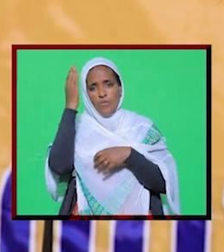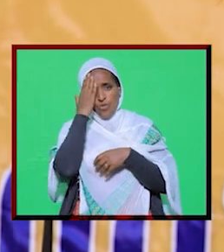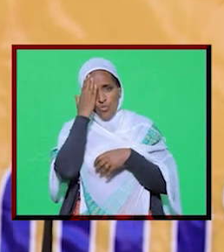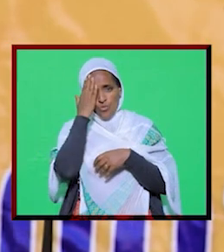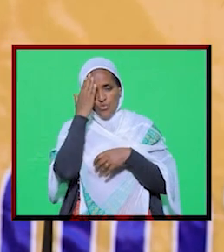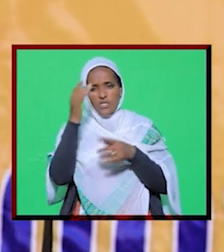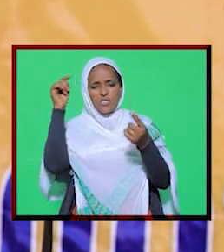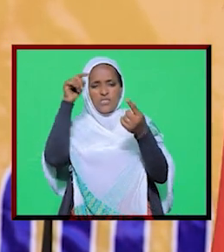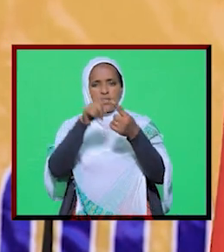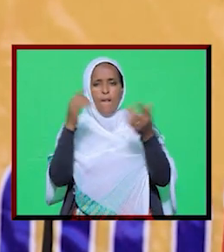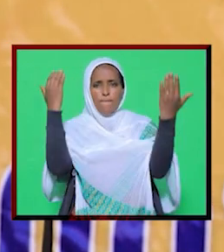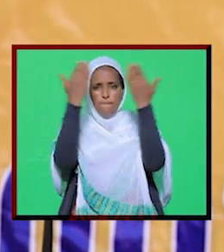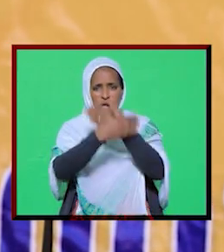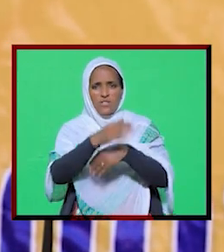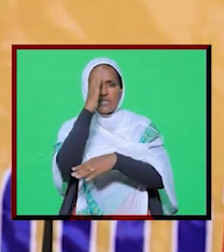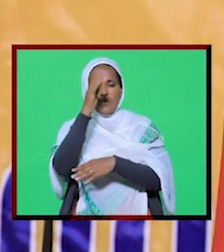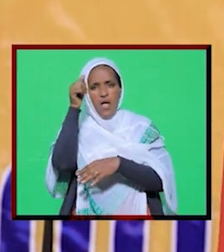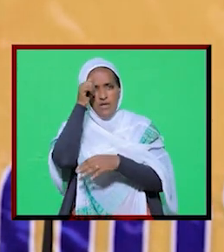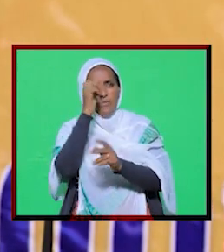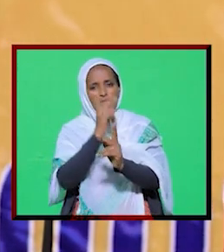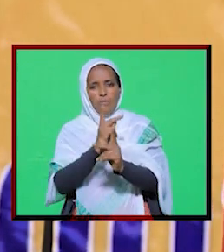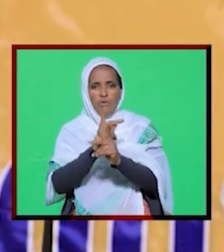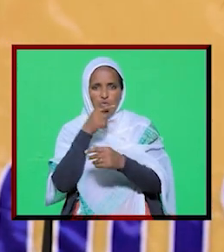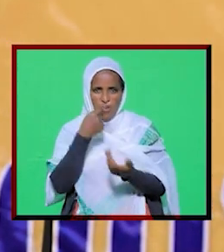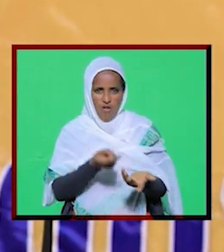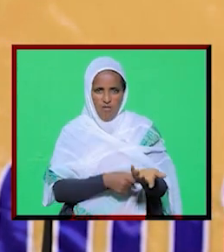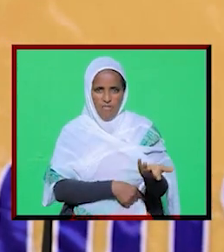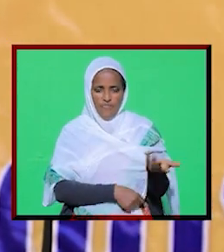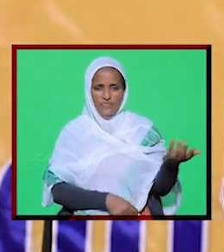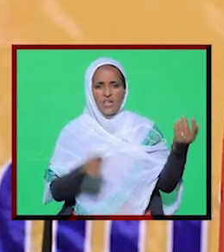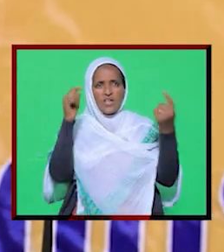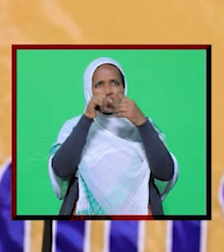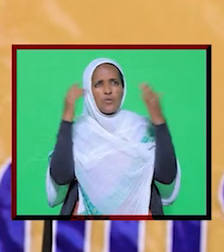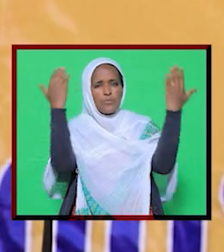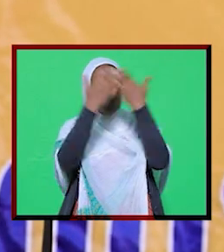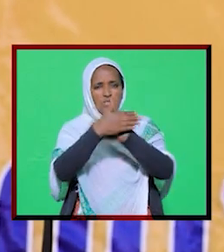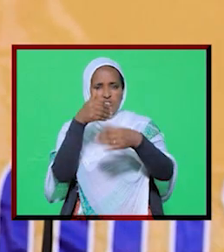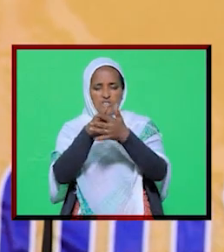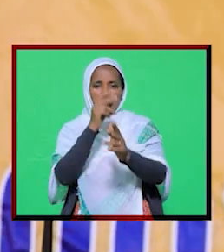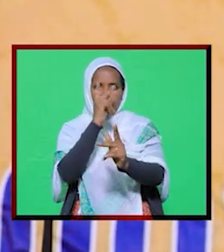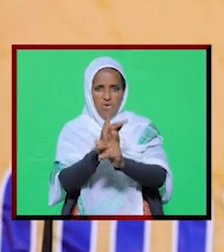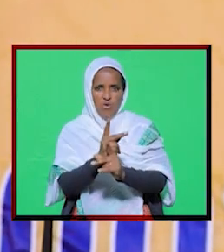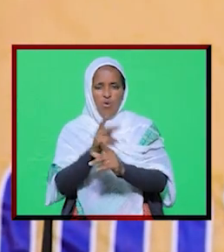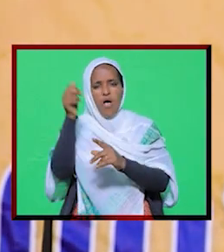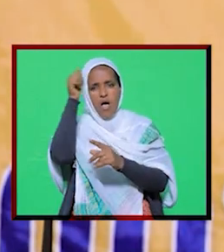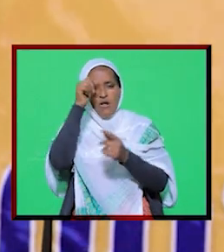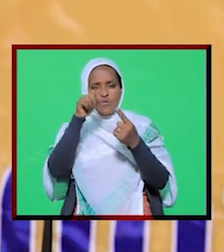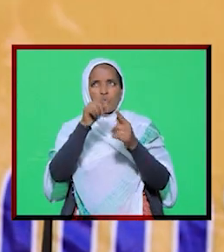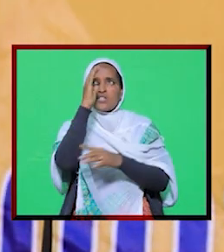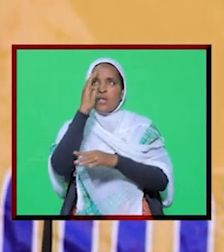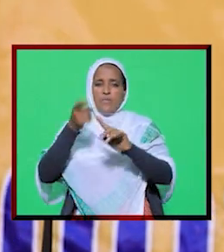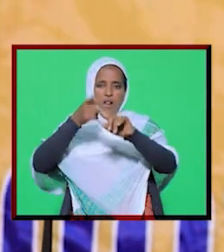የምታውቁት፣ እስከ ማታ እግዚአብሔር አዳምን ጠበቀው ይላል። እስኪመሽ ጠበቀው። አዳም ወደ